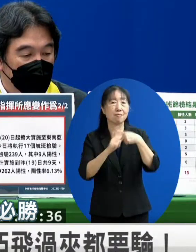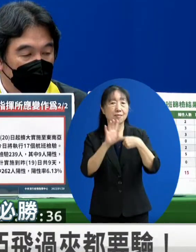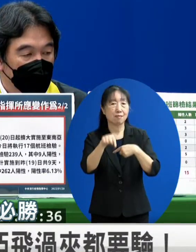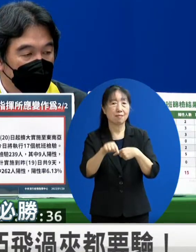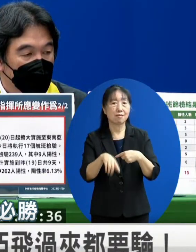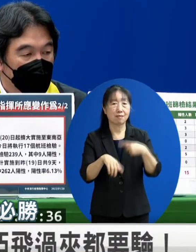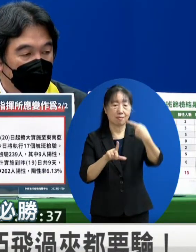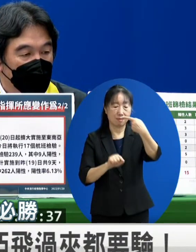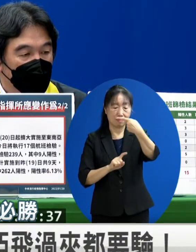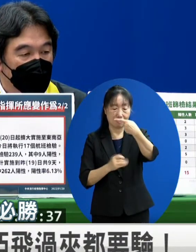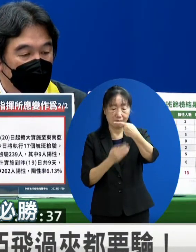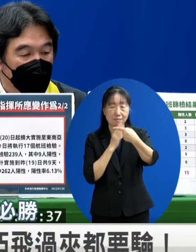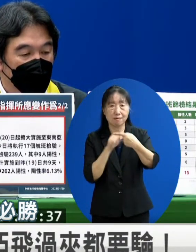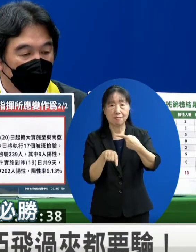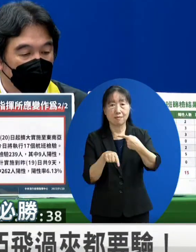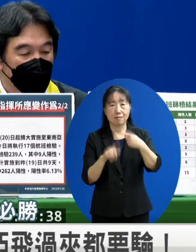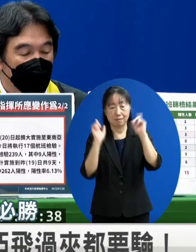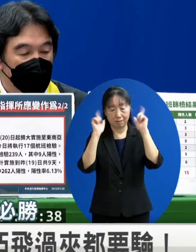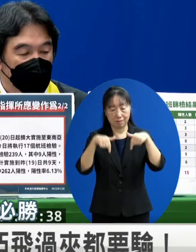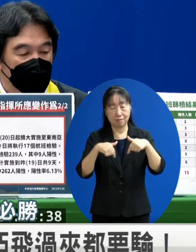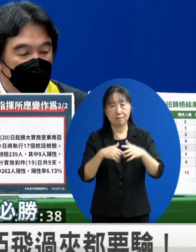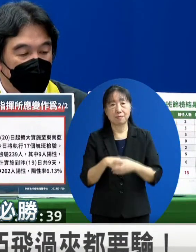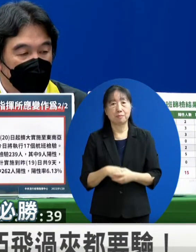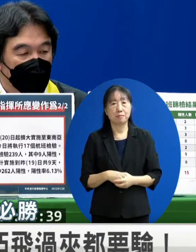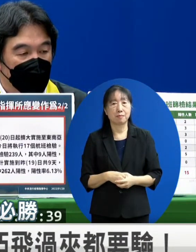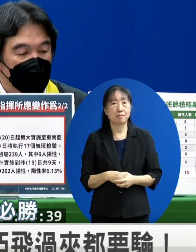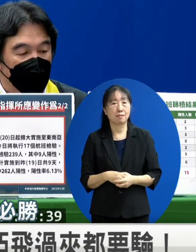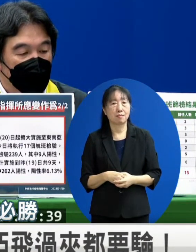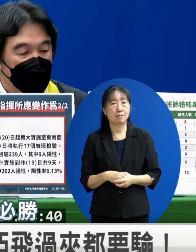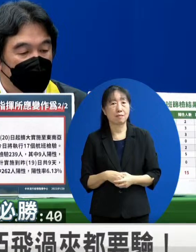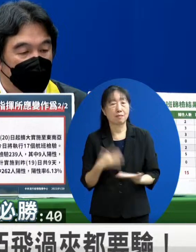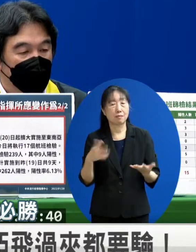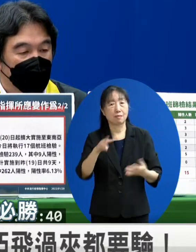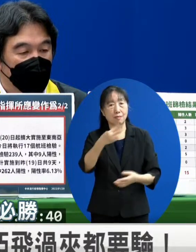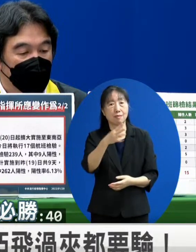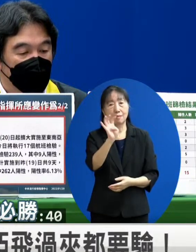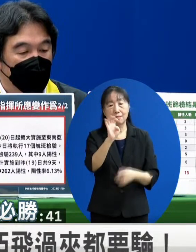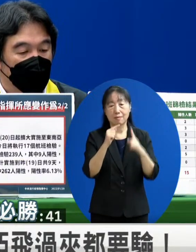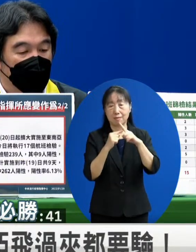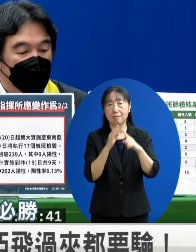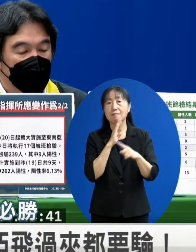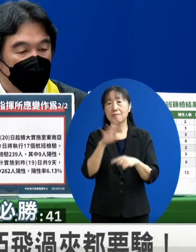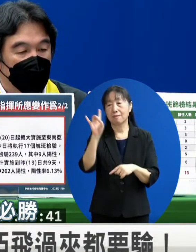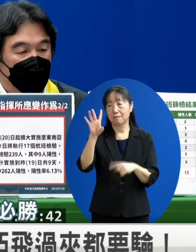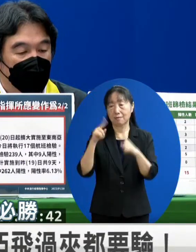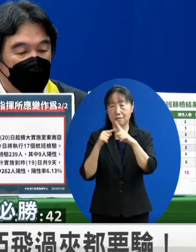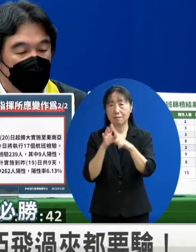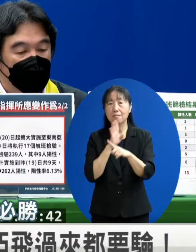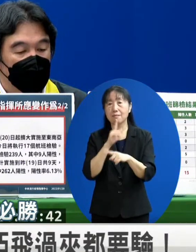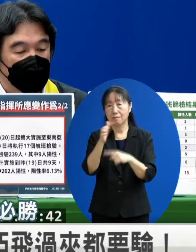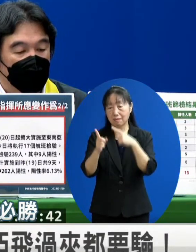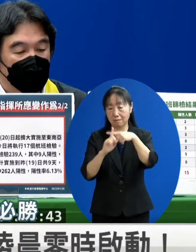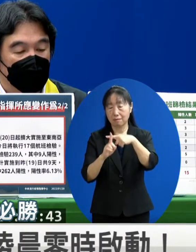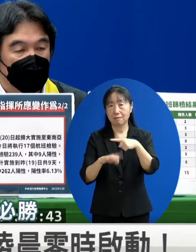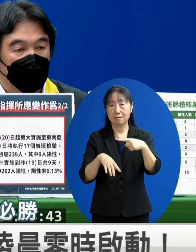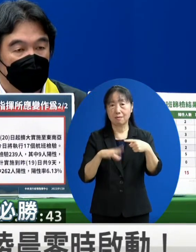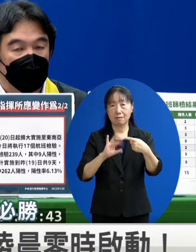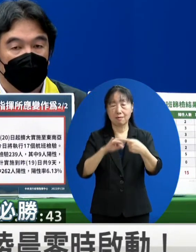1月19号的这个整天，那他是检验了340个人，那有15个人阳性，阳性率